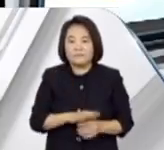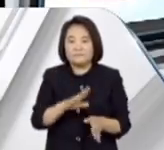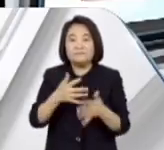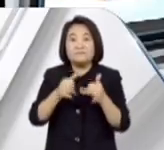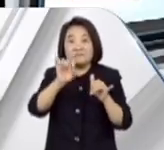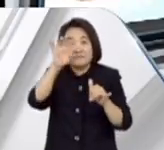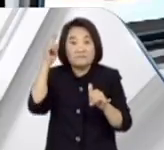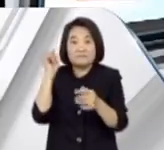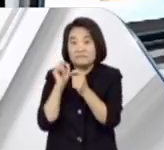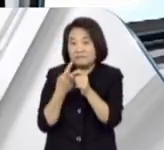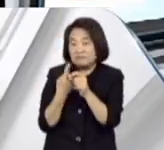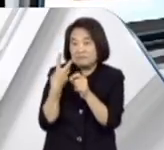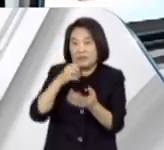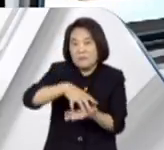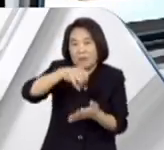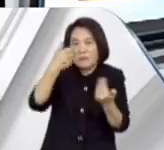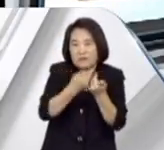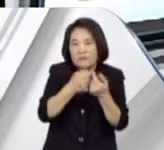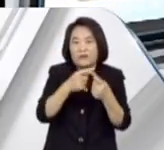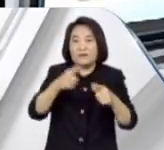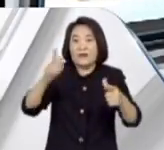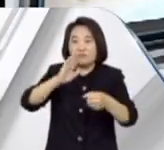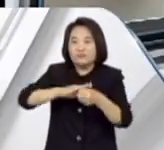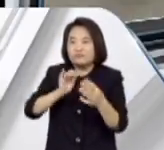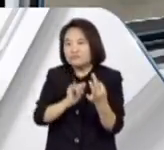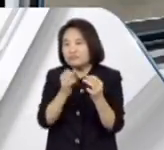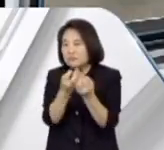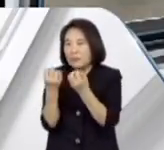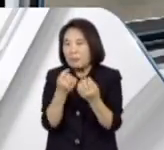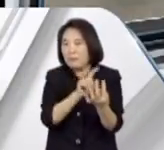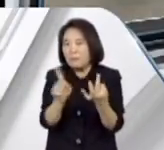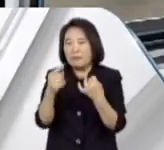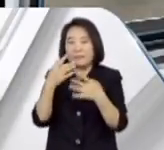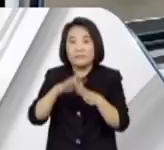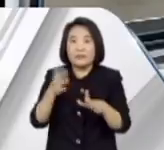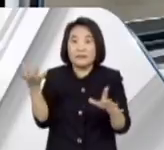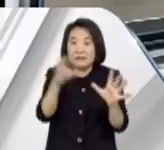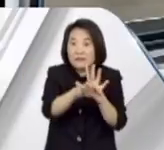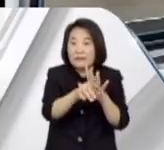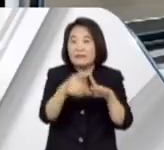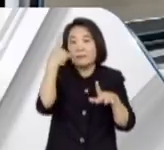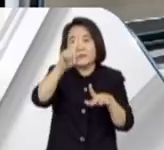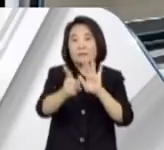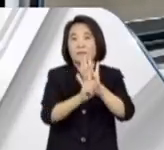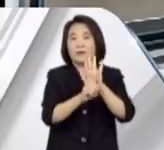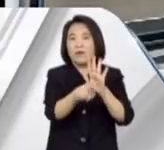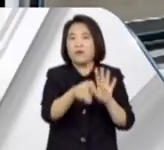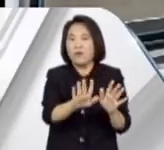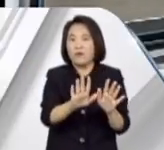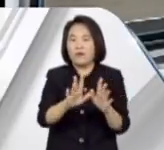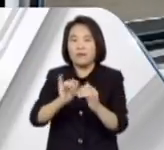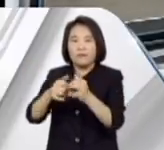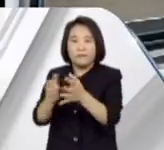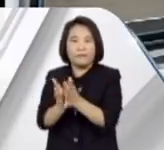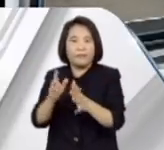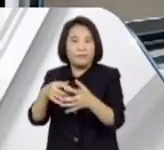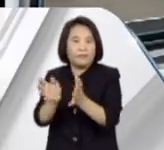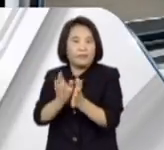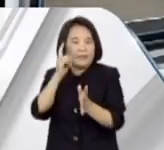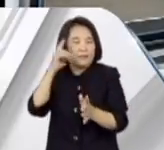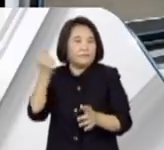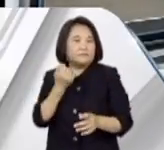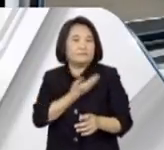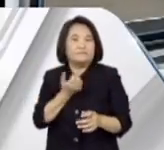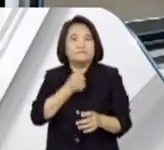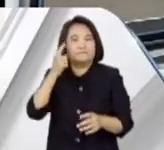民进党将最近两年的反黑、老台不安等社会认同扮演稍作求职典礼表战地图，引起了